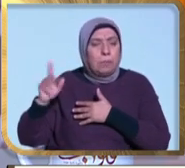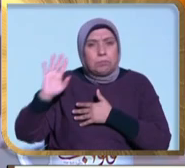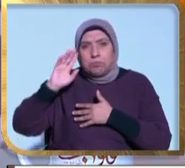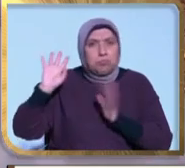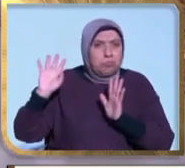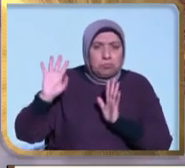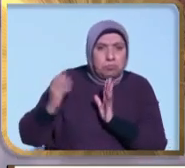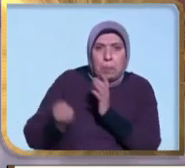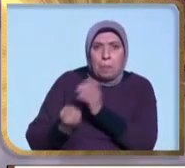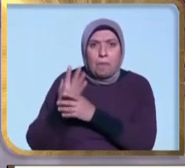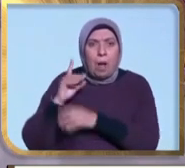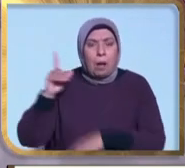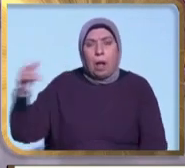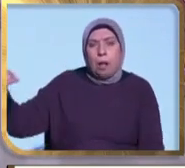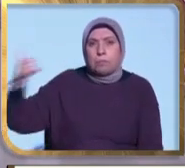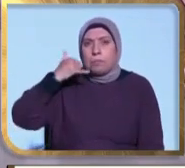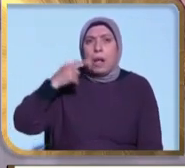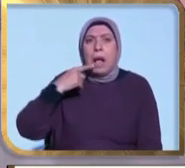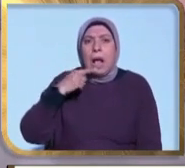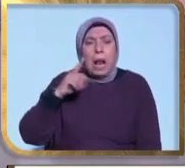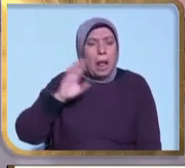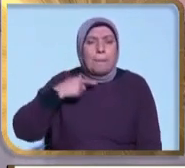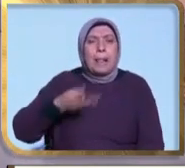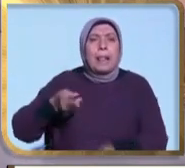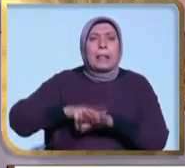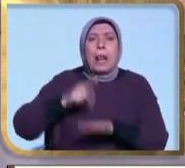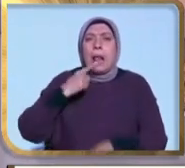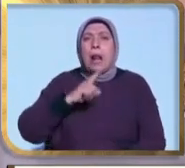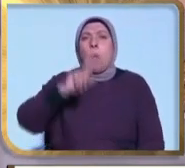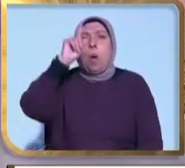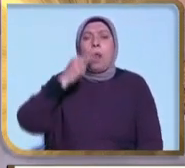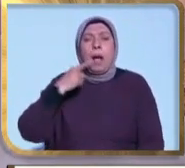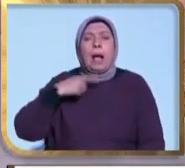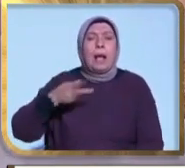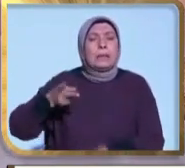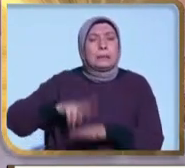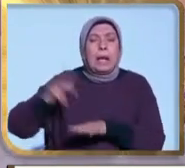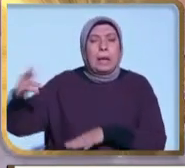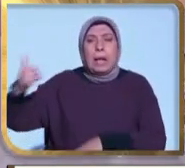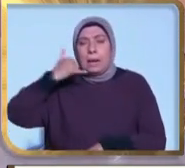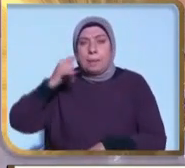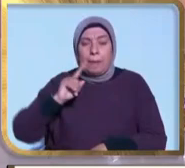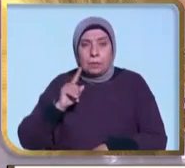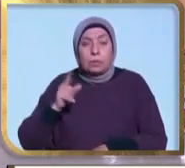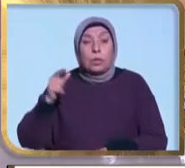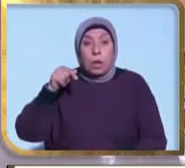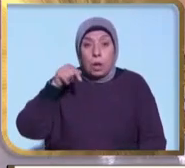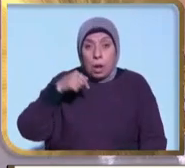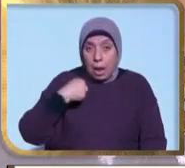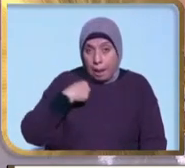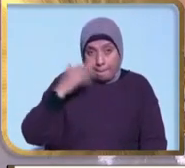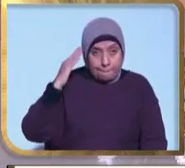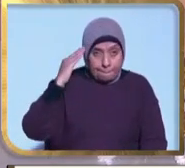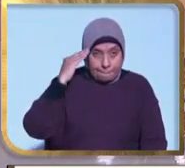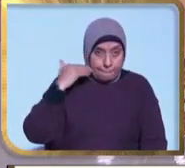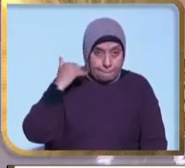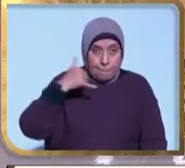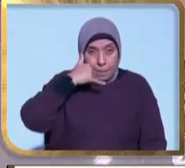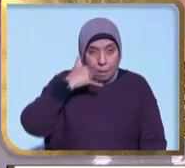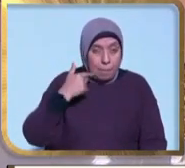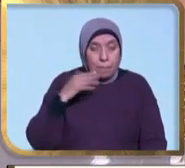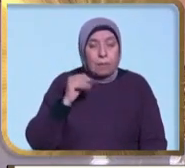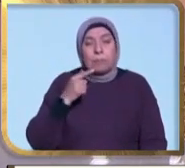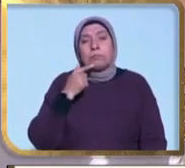وبقى لهم ست شهور ما بيكلمو بعض وهي تعبت وكده واختها بدات تسال عليها اللي هي اقسمت الا تكلم